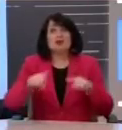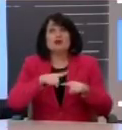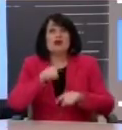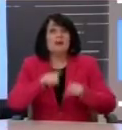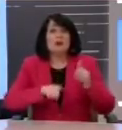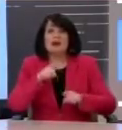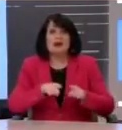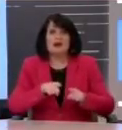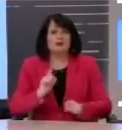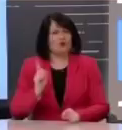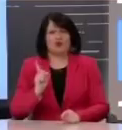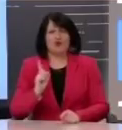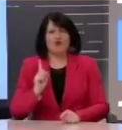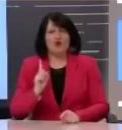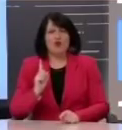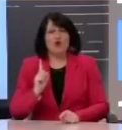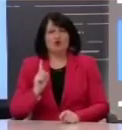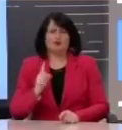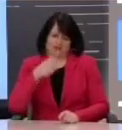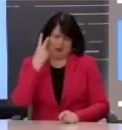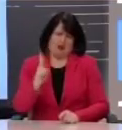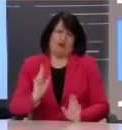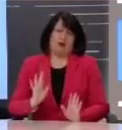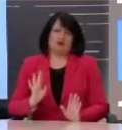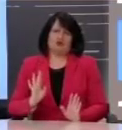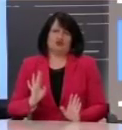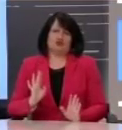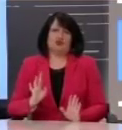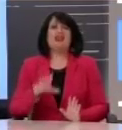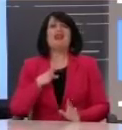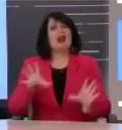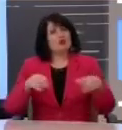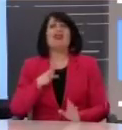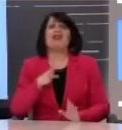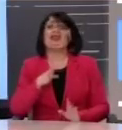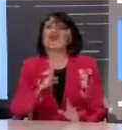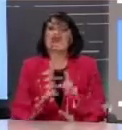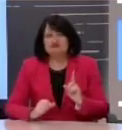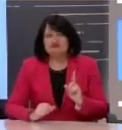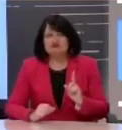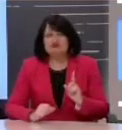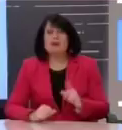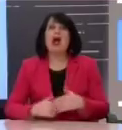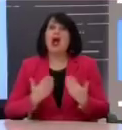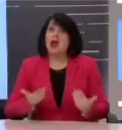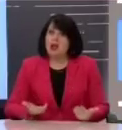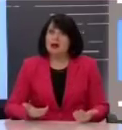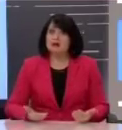ορισμένοι, όχι μόνο και εν δικαίωμά τους, δεν θέλουν να τα αναγνωρίσουν, αλλά